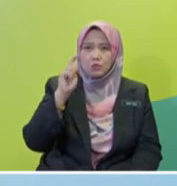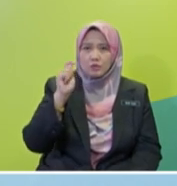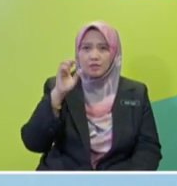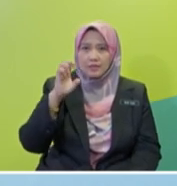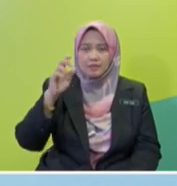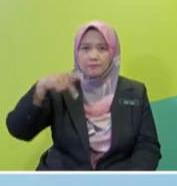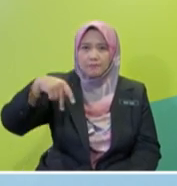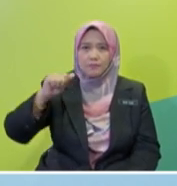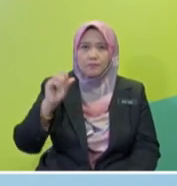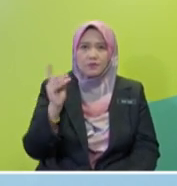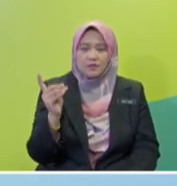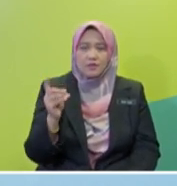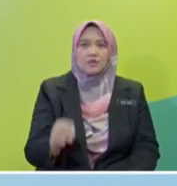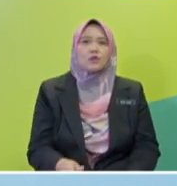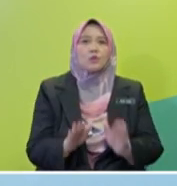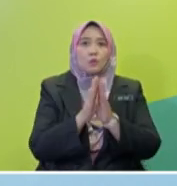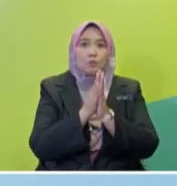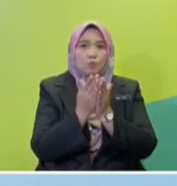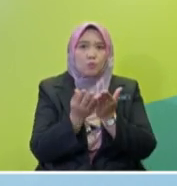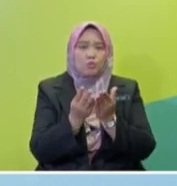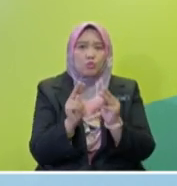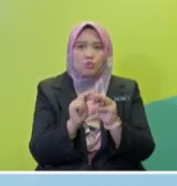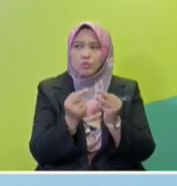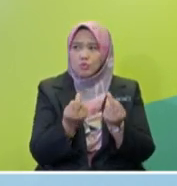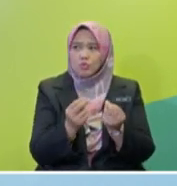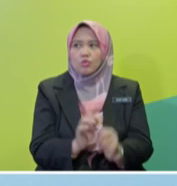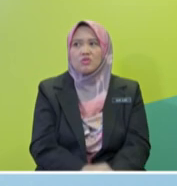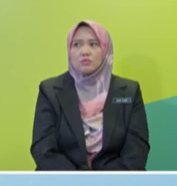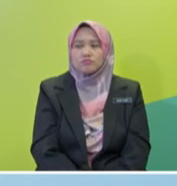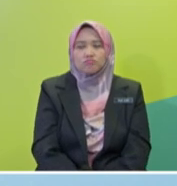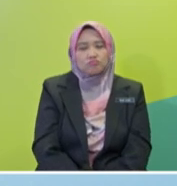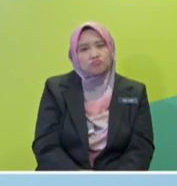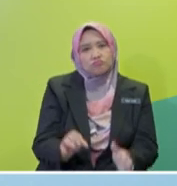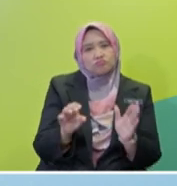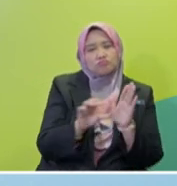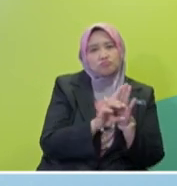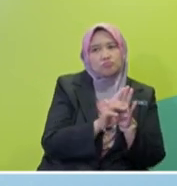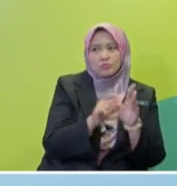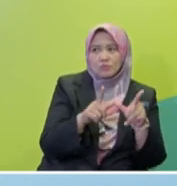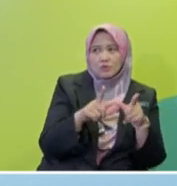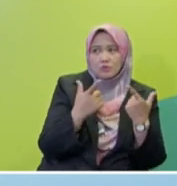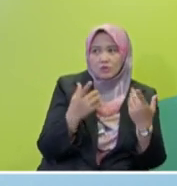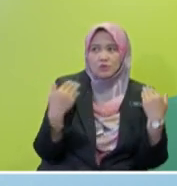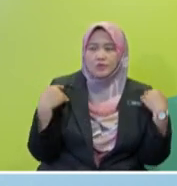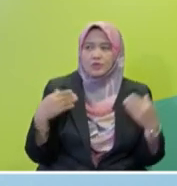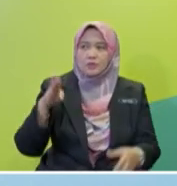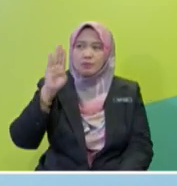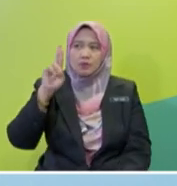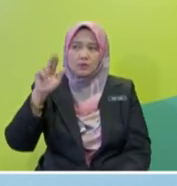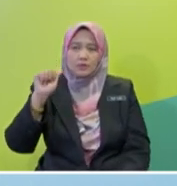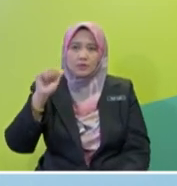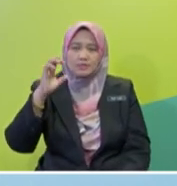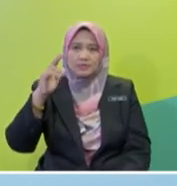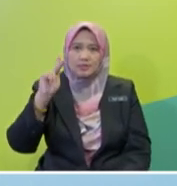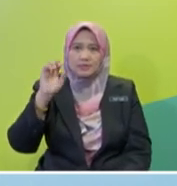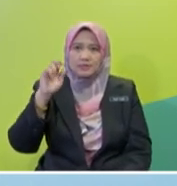tersebut contoh aplikasi lainnya adalah bracket plus-plus kita The Witches studio